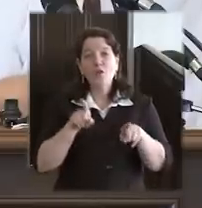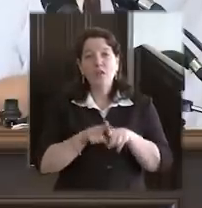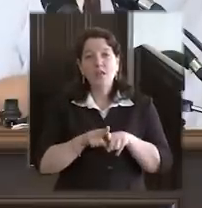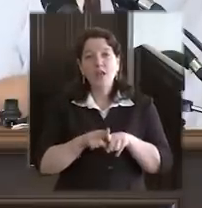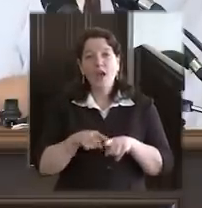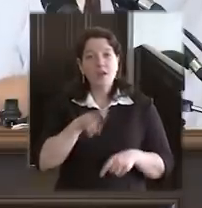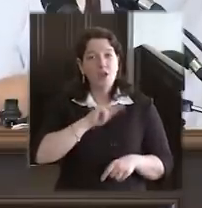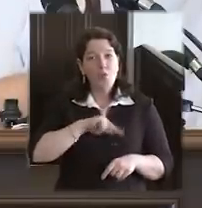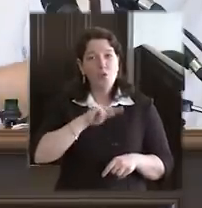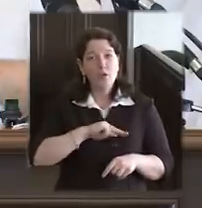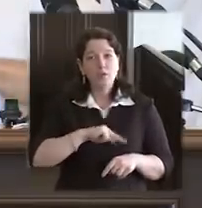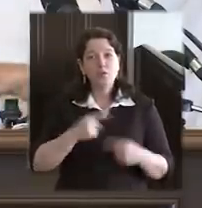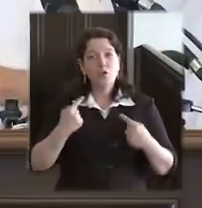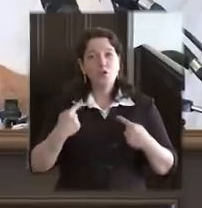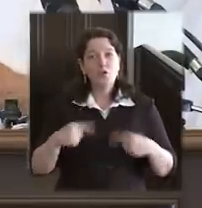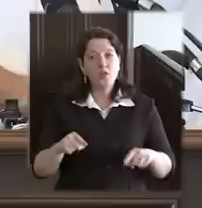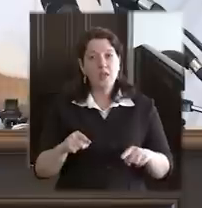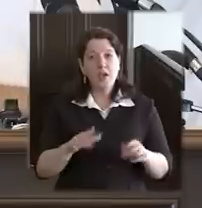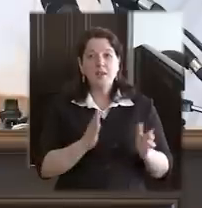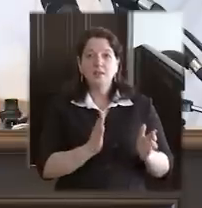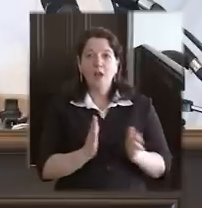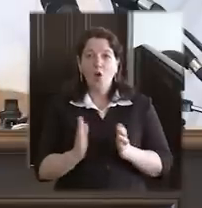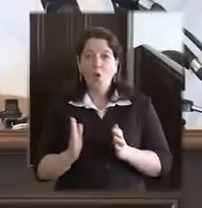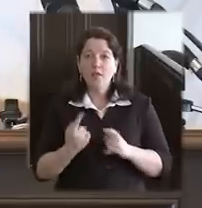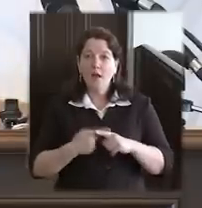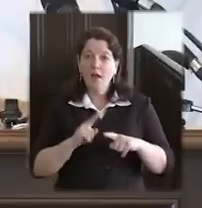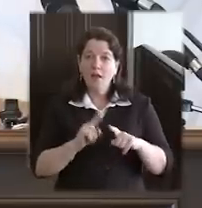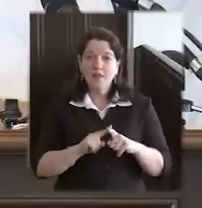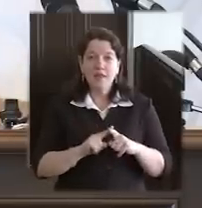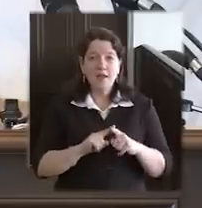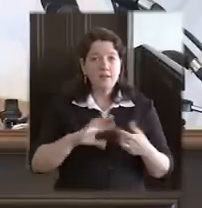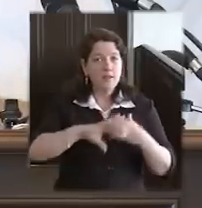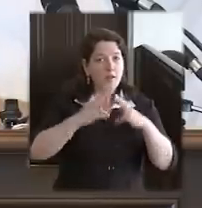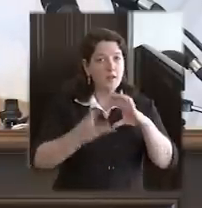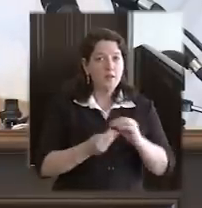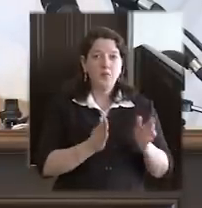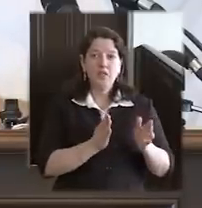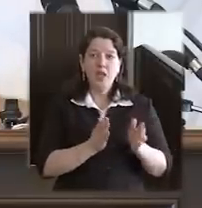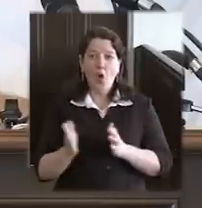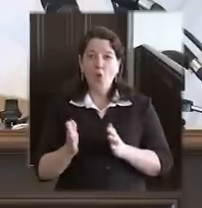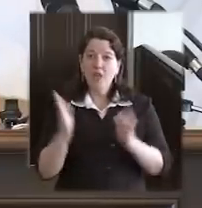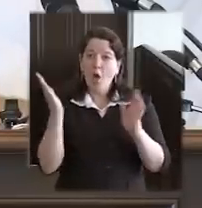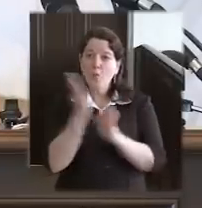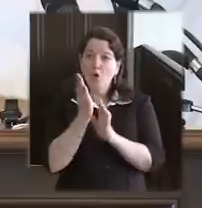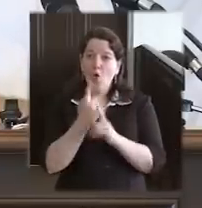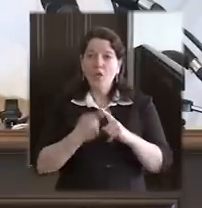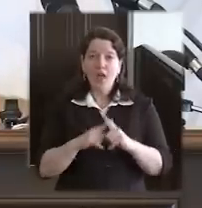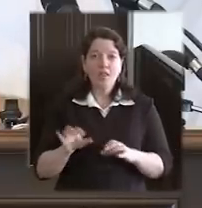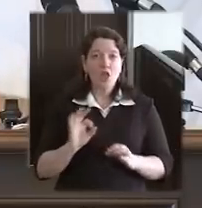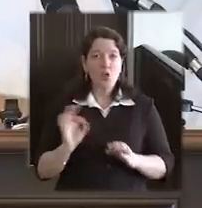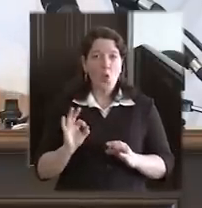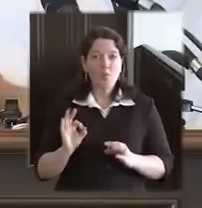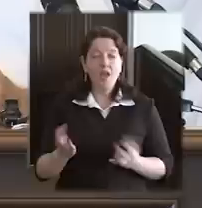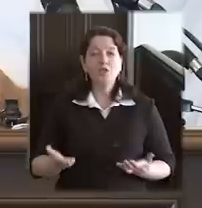Оказывается, законы природы – это совсем другое. Это те нормы,